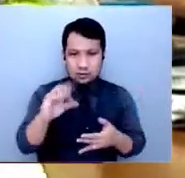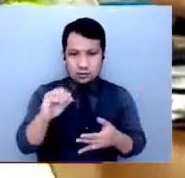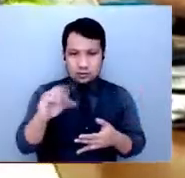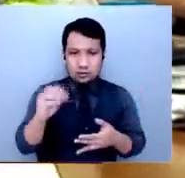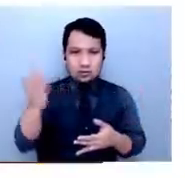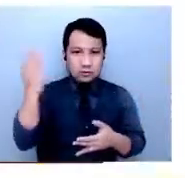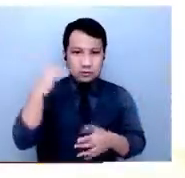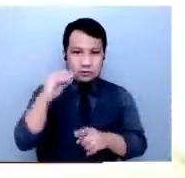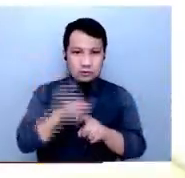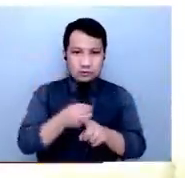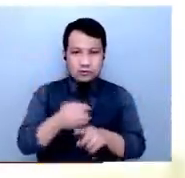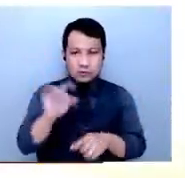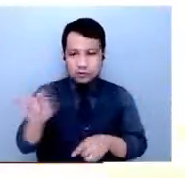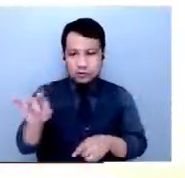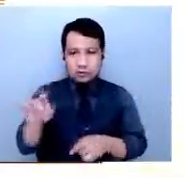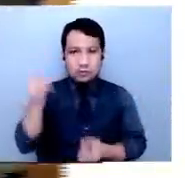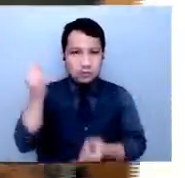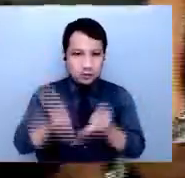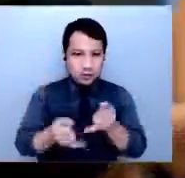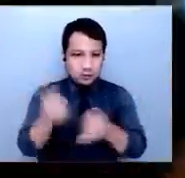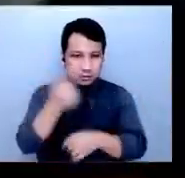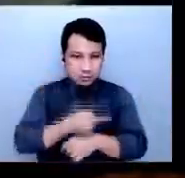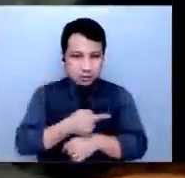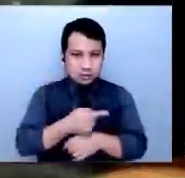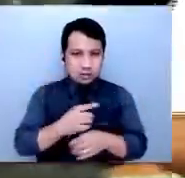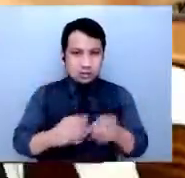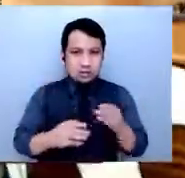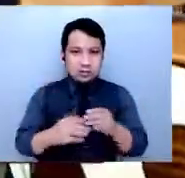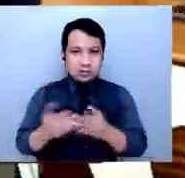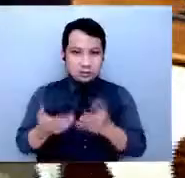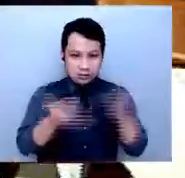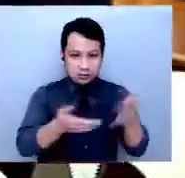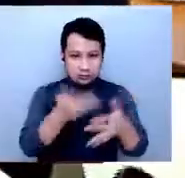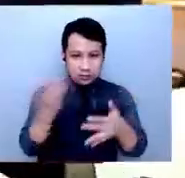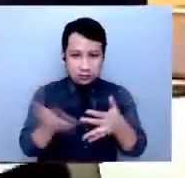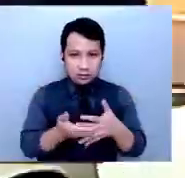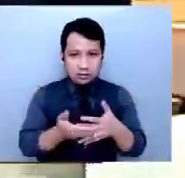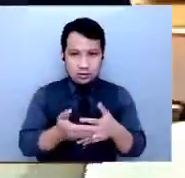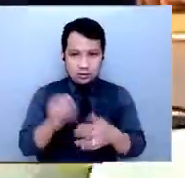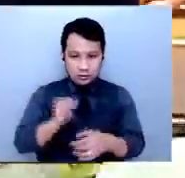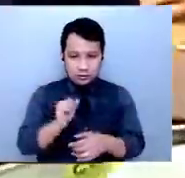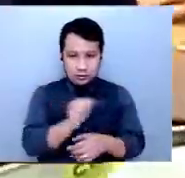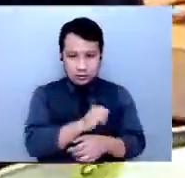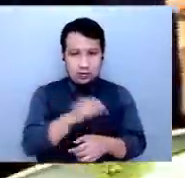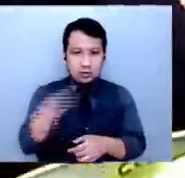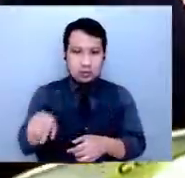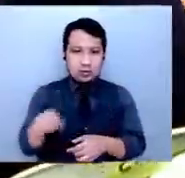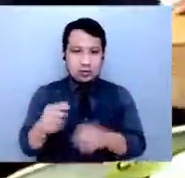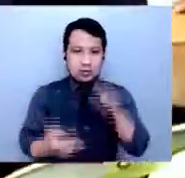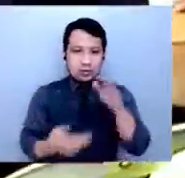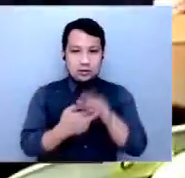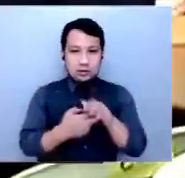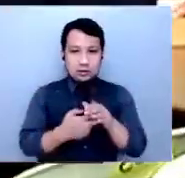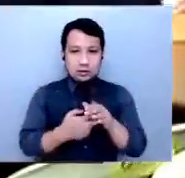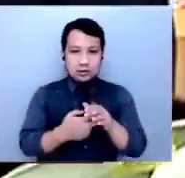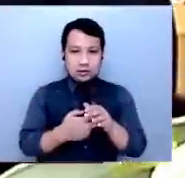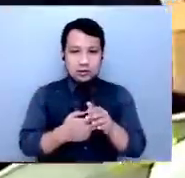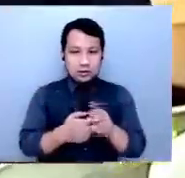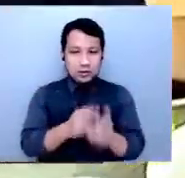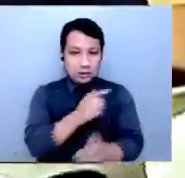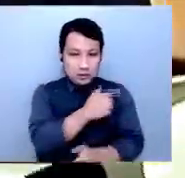October 8. Sa huling araw din ng substitution, naghain ng kanyang senatorial bid si retired PNP Chief Guillermo